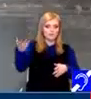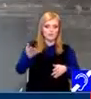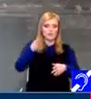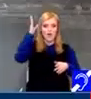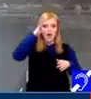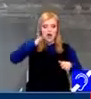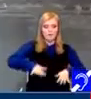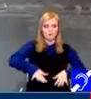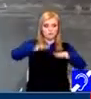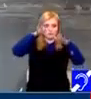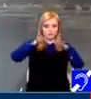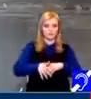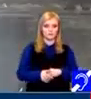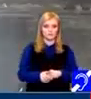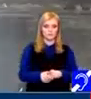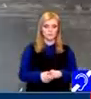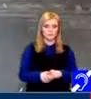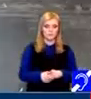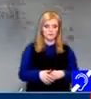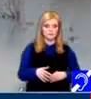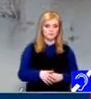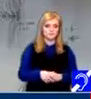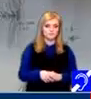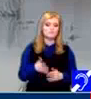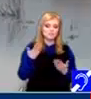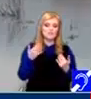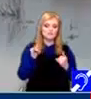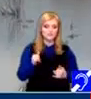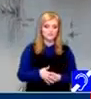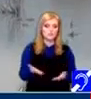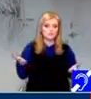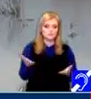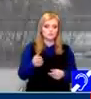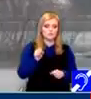când se retrage apa. Destul de rău, așa spun.